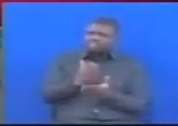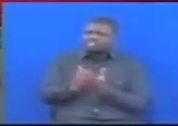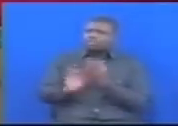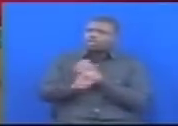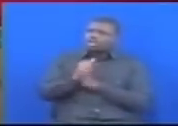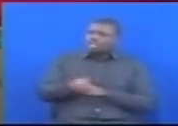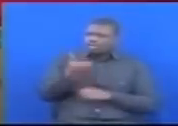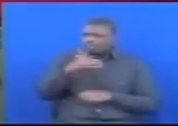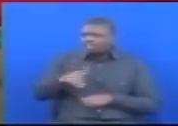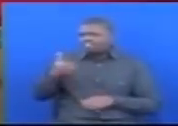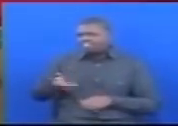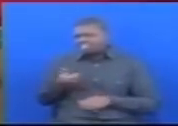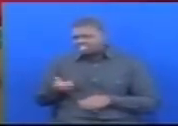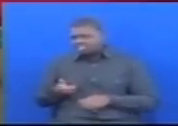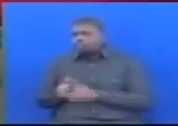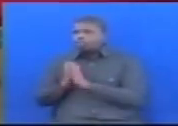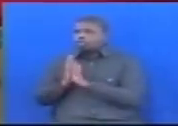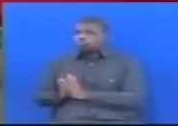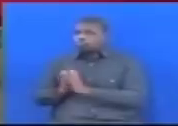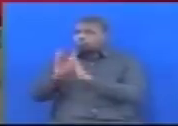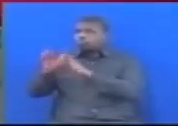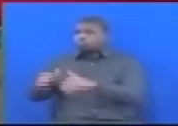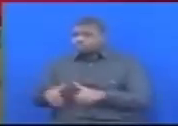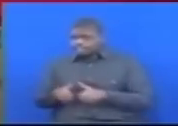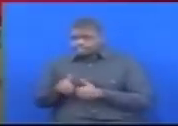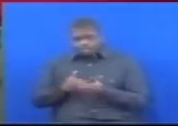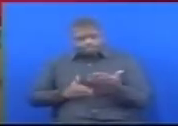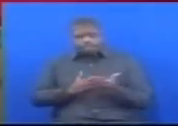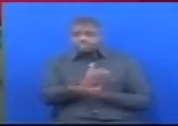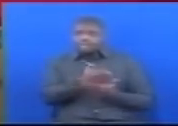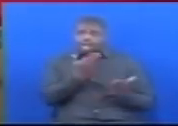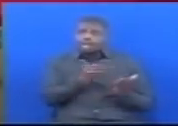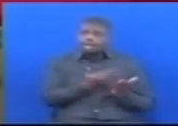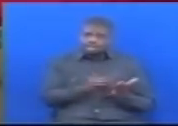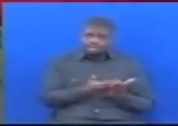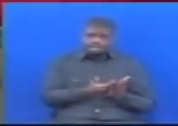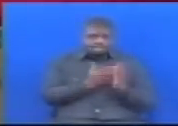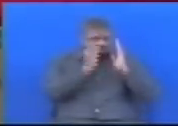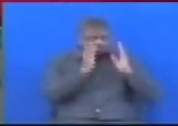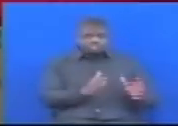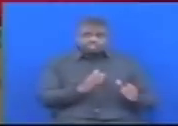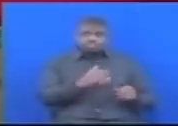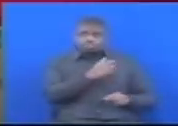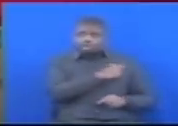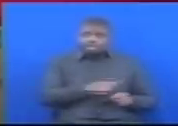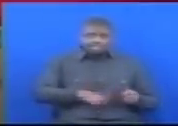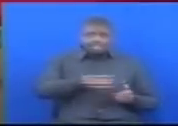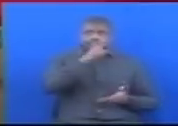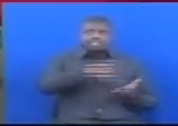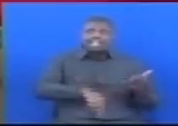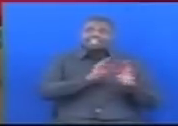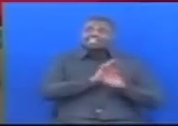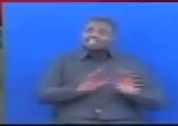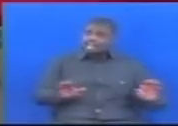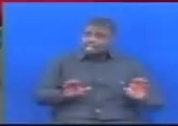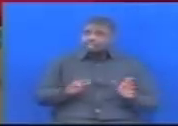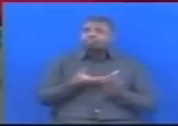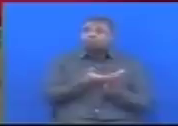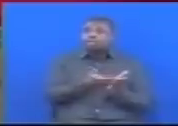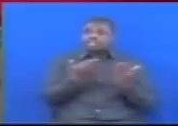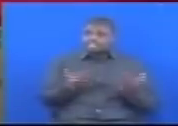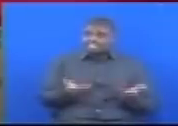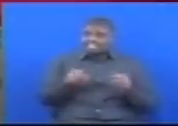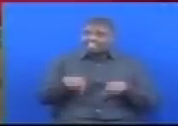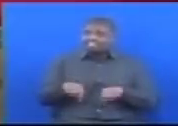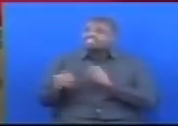maji vijijini. Tunalishukuru bunge lako tukufu kwamba limetupitishia haraka, na Mheshimiwa Rais ameshatusainia ile ule mswada na sasa